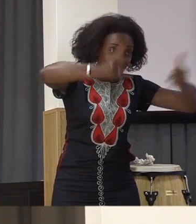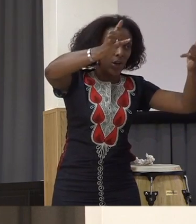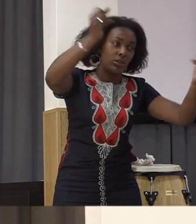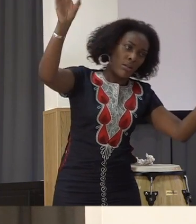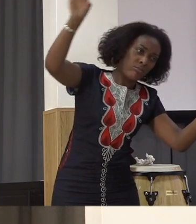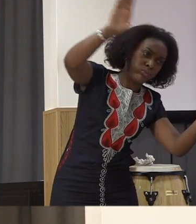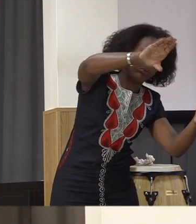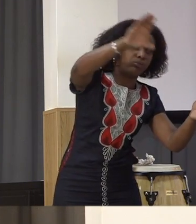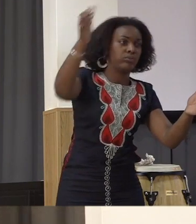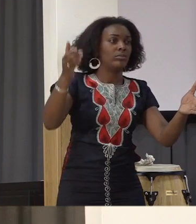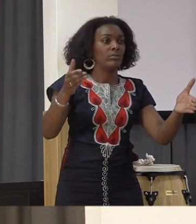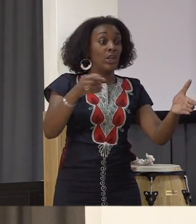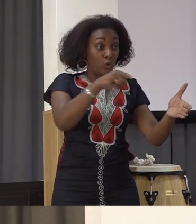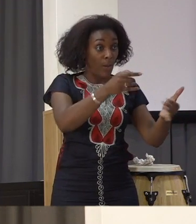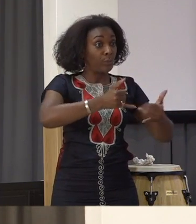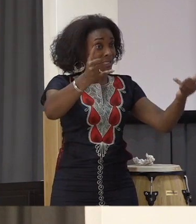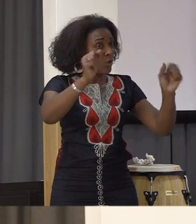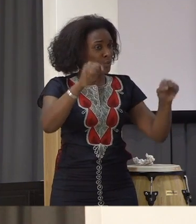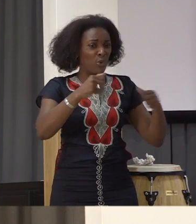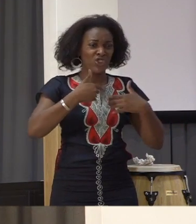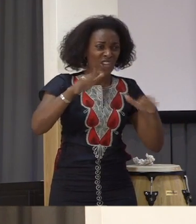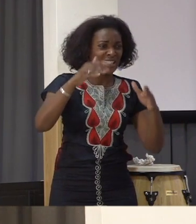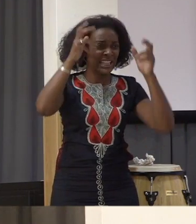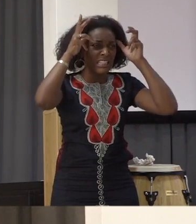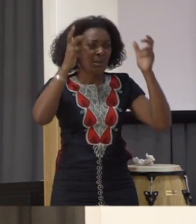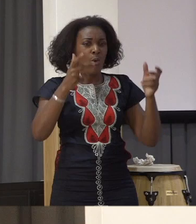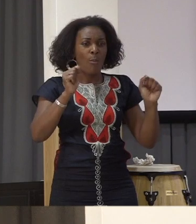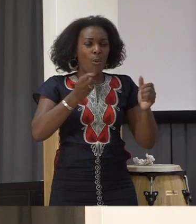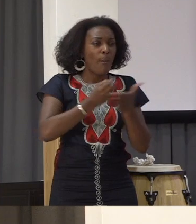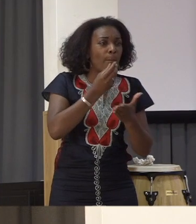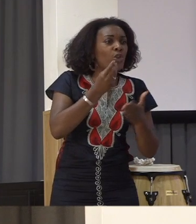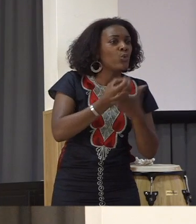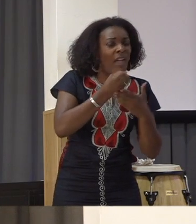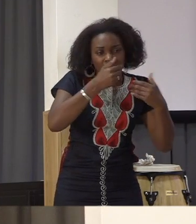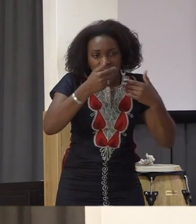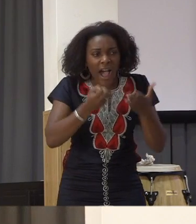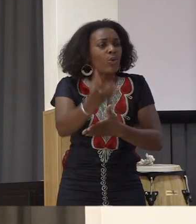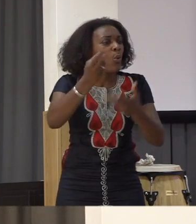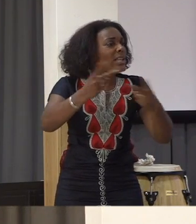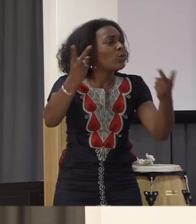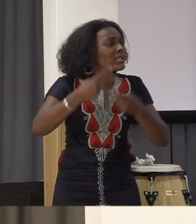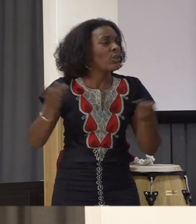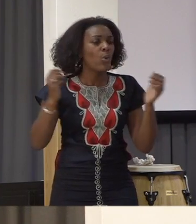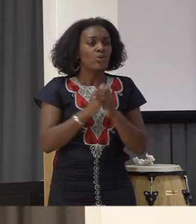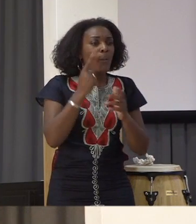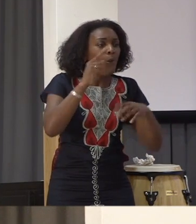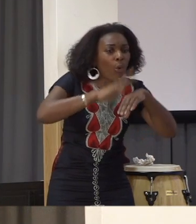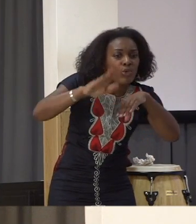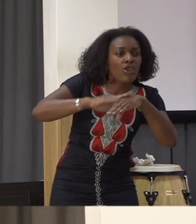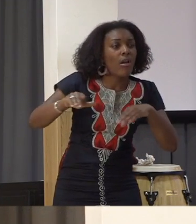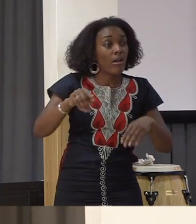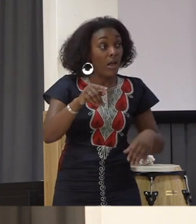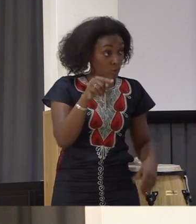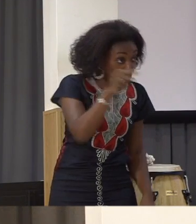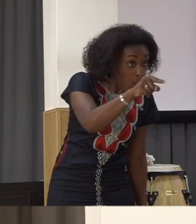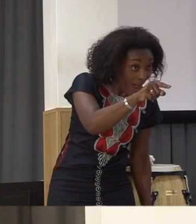pour chasser des démons, pour annoncer la bonne nouvelle, pour consoler, pour relever tout ce qu'il veut, lorsque Jésus fait cela à travers toi,